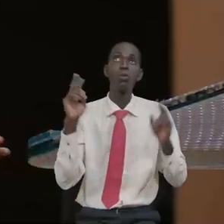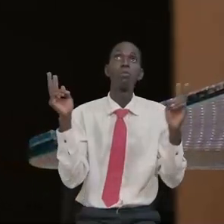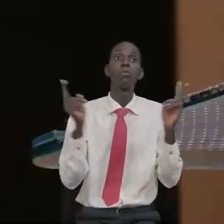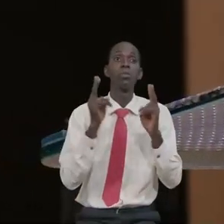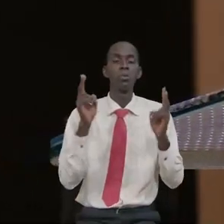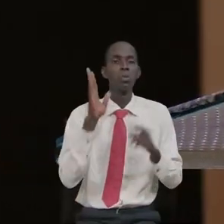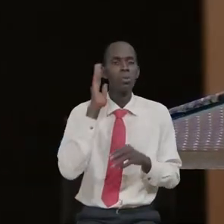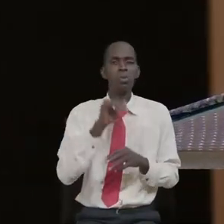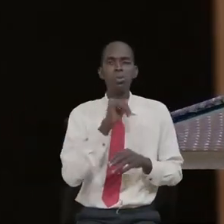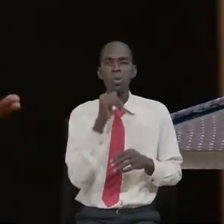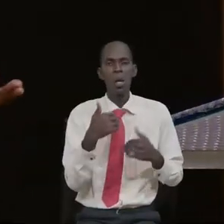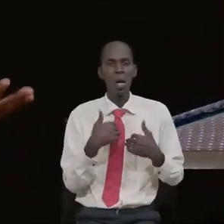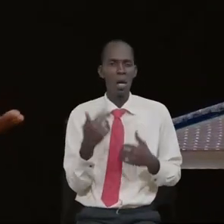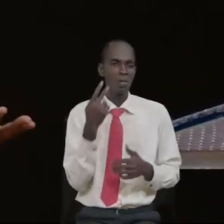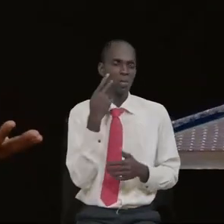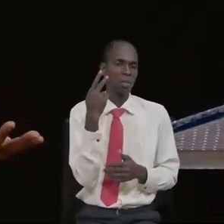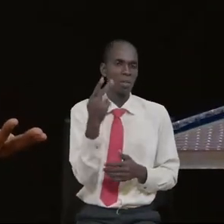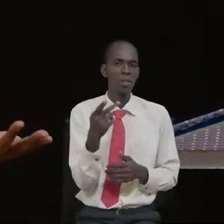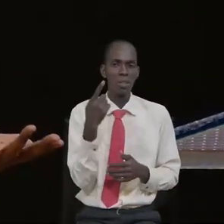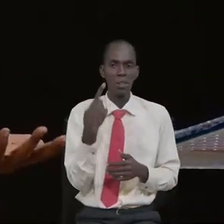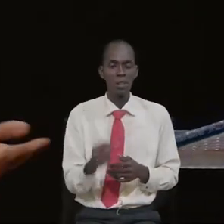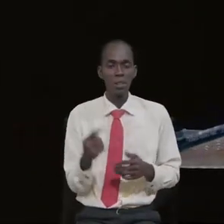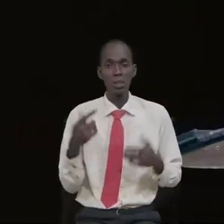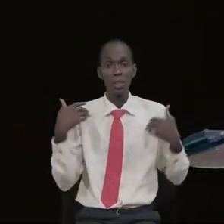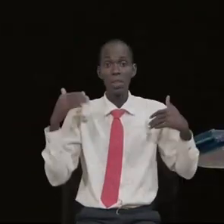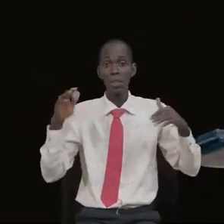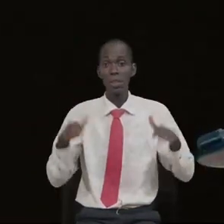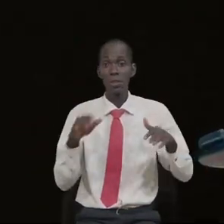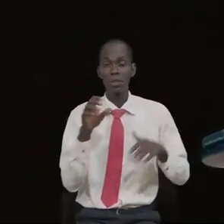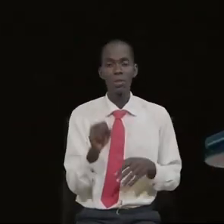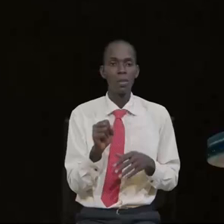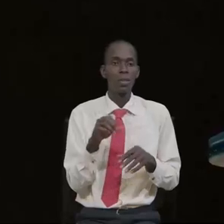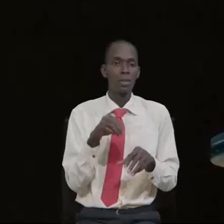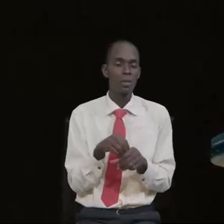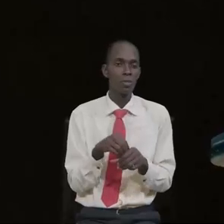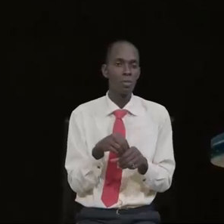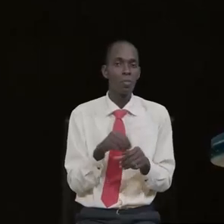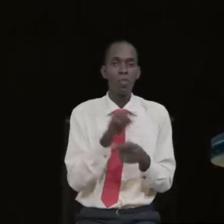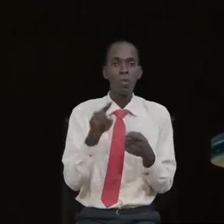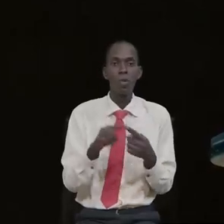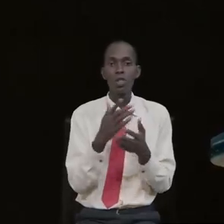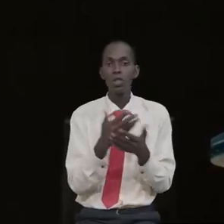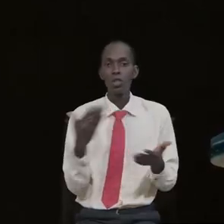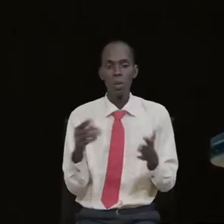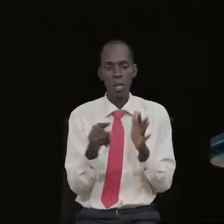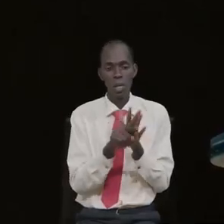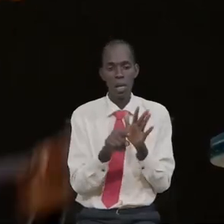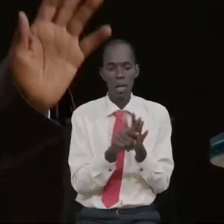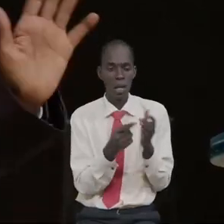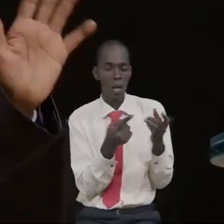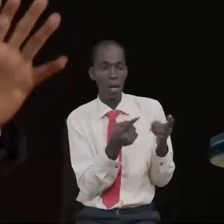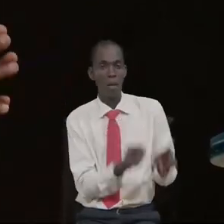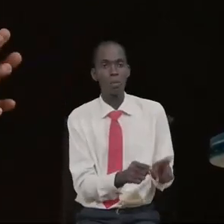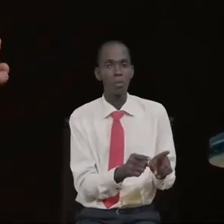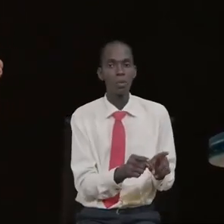pas reçu la visite de l'ange pendant qu'ils étaient jetés s'ils n'étaient pas jetés en prison. Si quelque